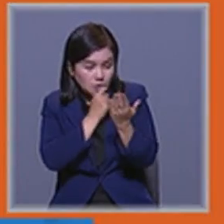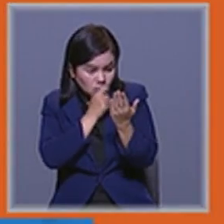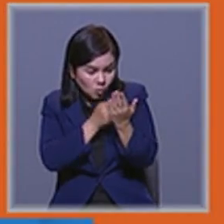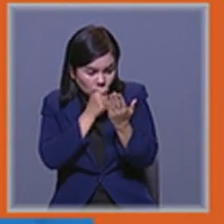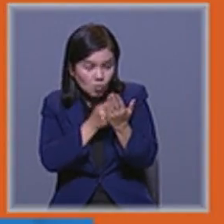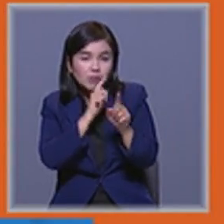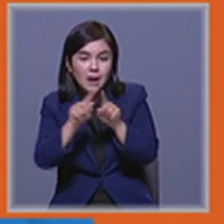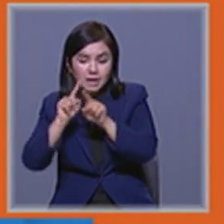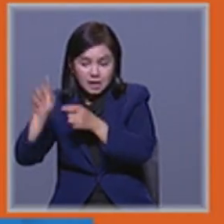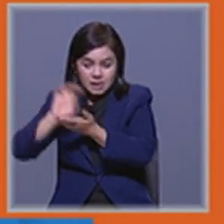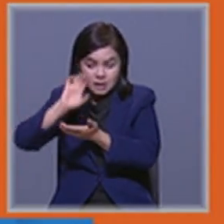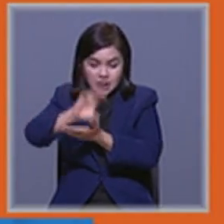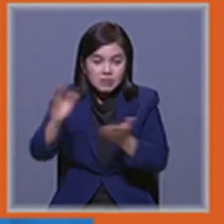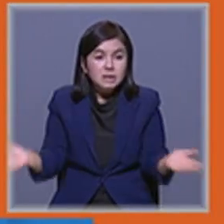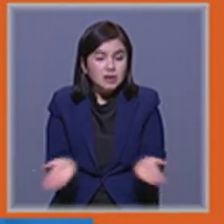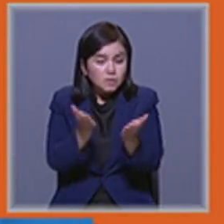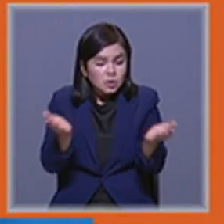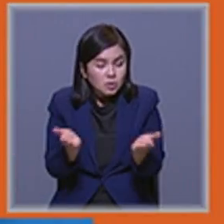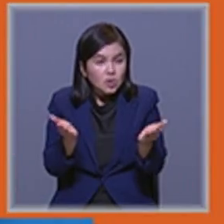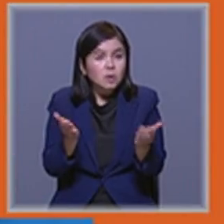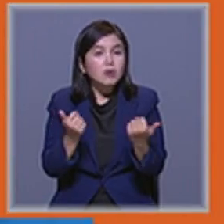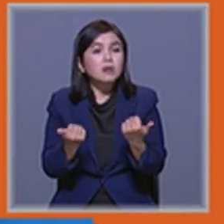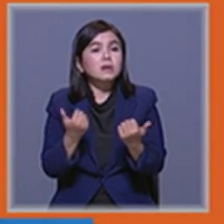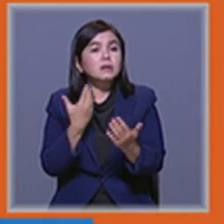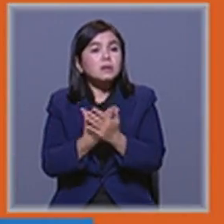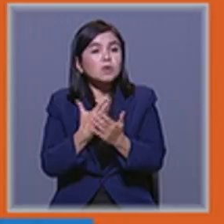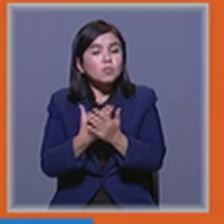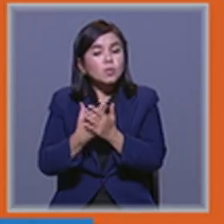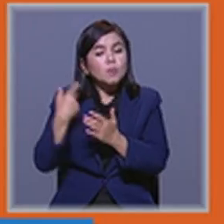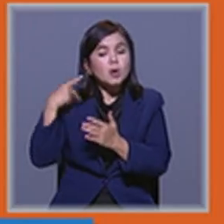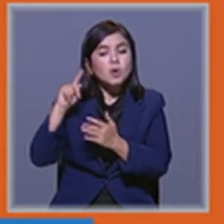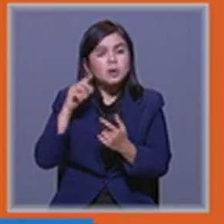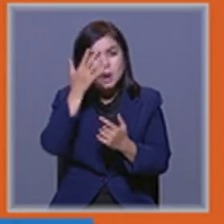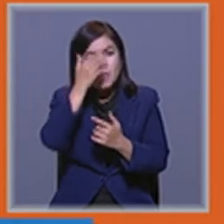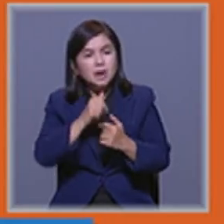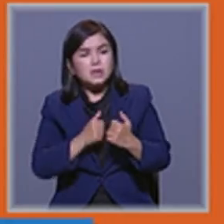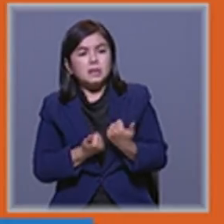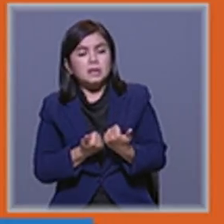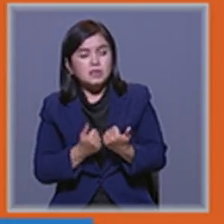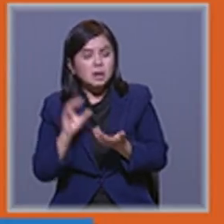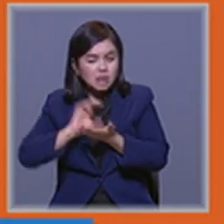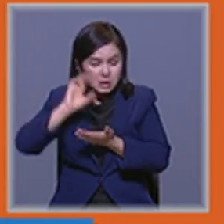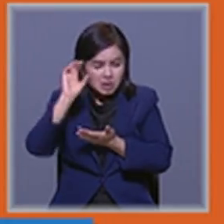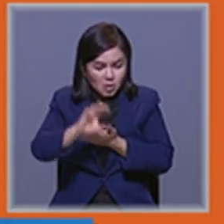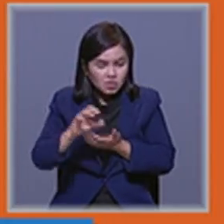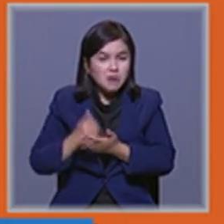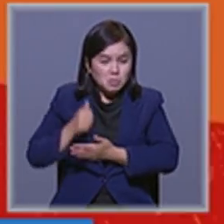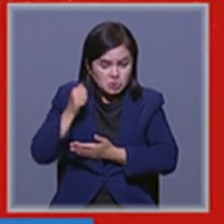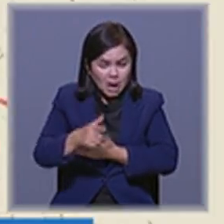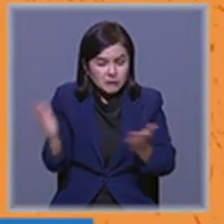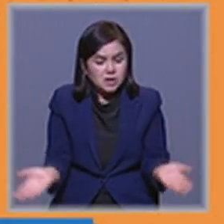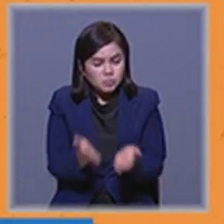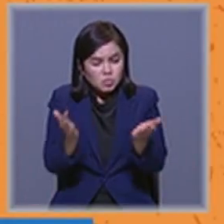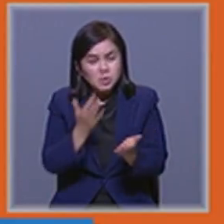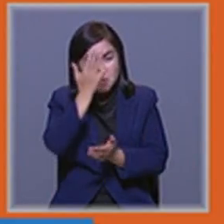เป็นสปอนเซอร์ให้การสนับสนุนเนี่ยมันจะสักเท่าไหร่กันเชียวนะครับแล้วทำไมเขาจะต้องไปจ่ายเงินจ่ายทองให้มากอย่างนี้นะ